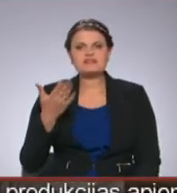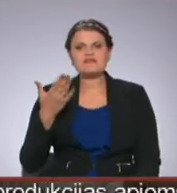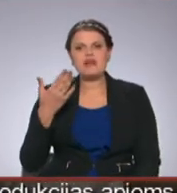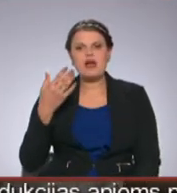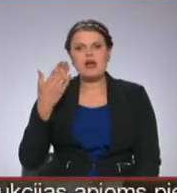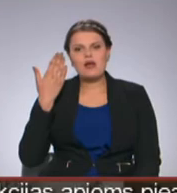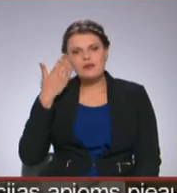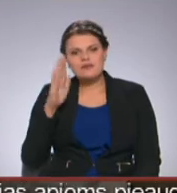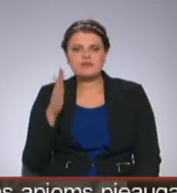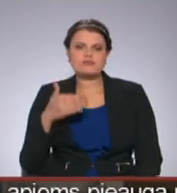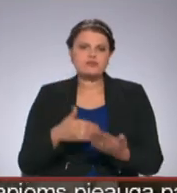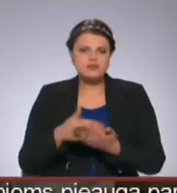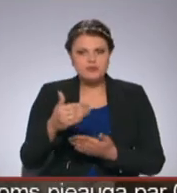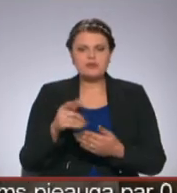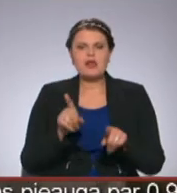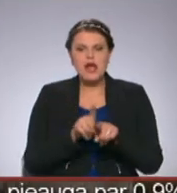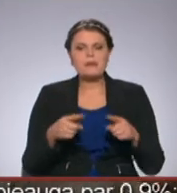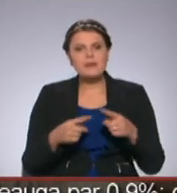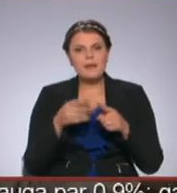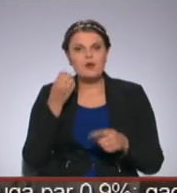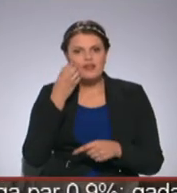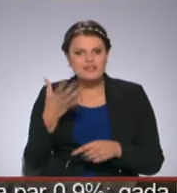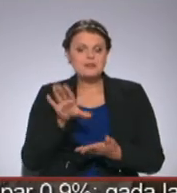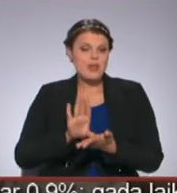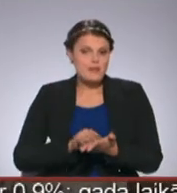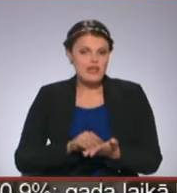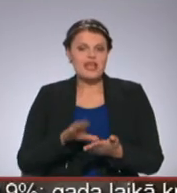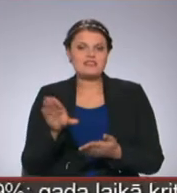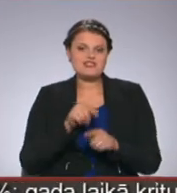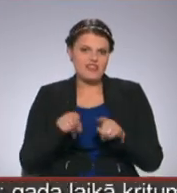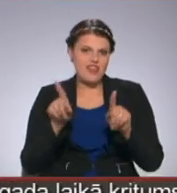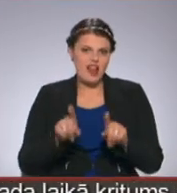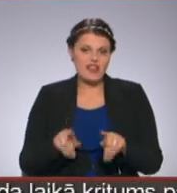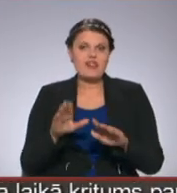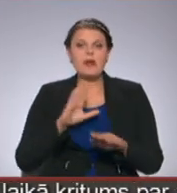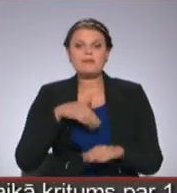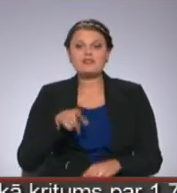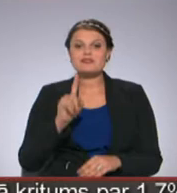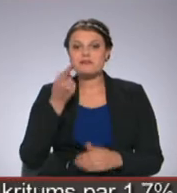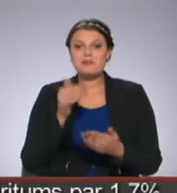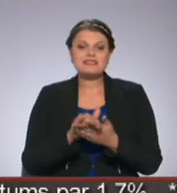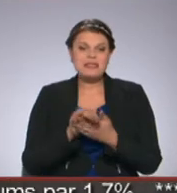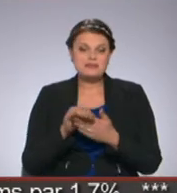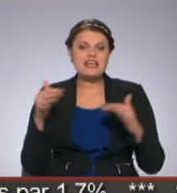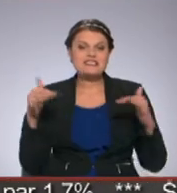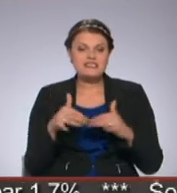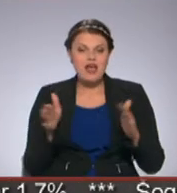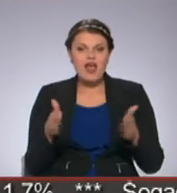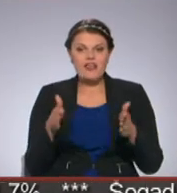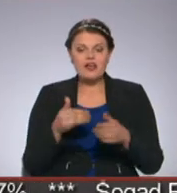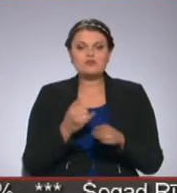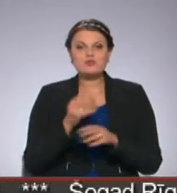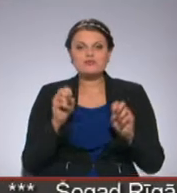turpina, viņiem arī ir, teiksim, piemērot izglītību un pieredze un visu tā lietā. Pēc šīs pirmās iepazīšanās sanāksmes novada